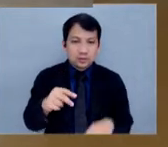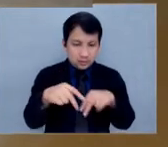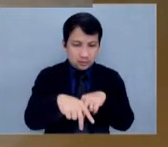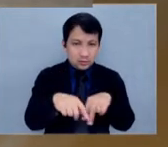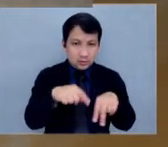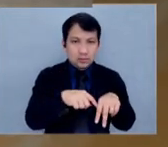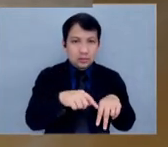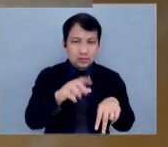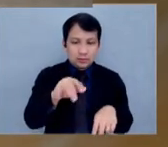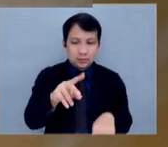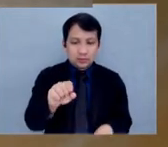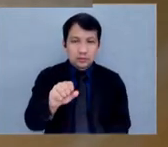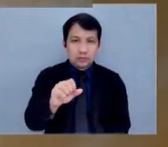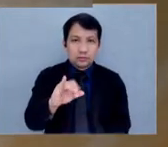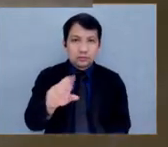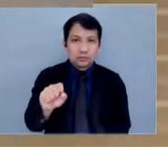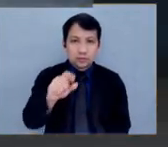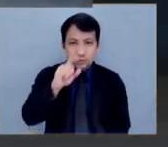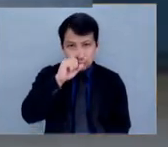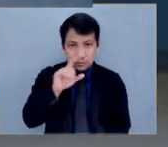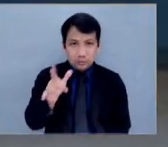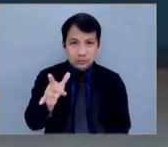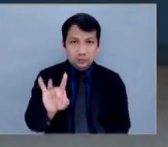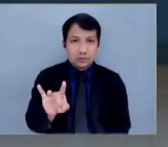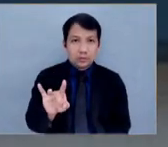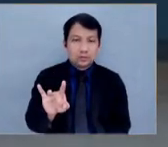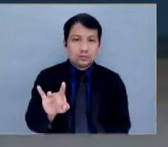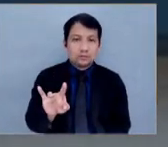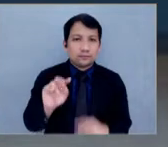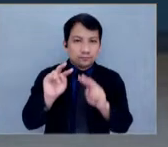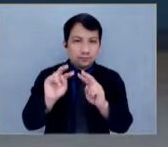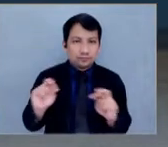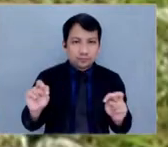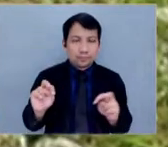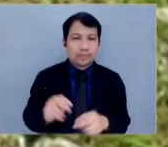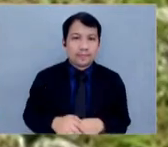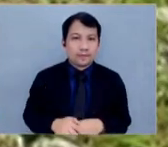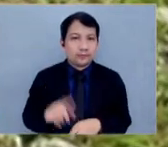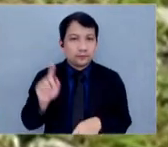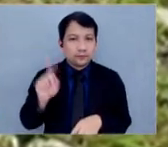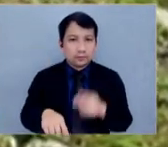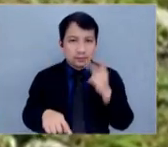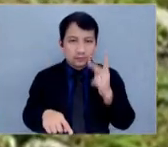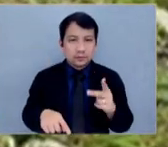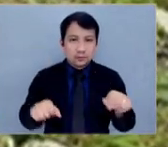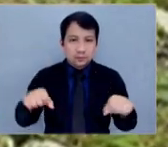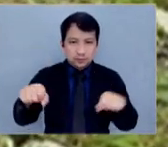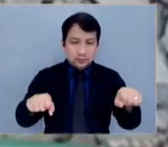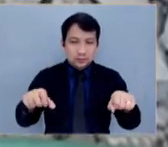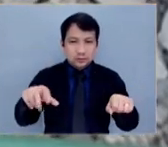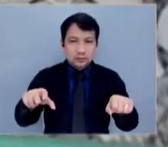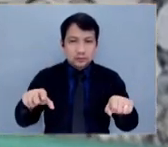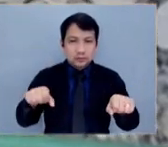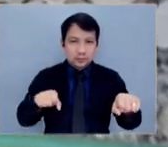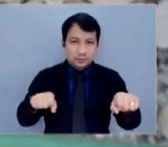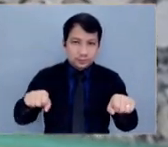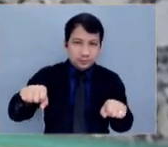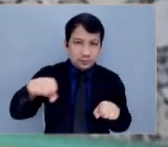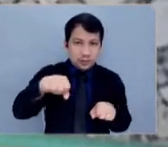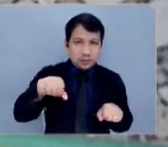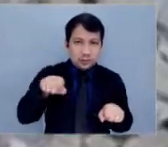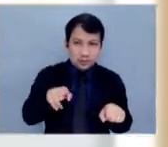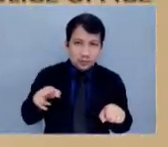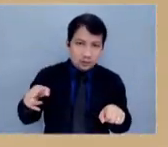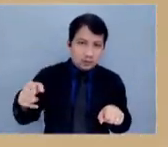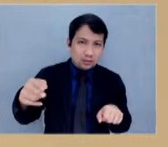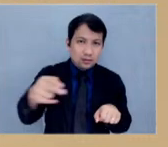Jean Coronel, 28 anyos. Base sa investigasyon, hindi raw natansya ng driver ng motor ang pagliko niya sa kurbadang bahagi ng